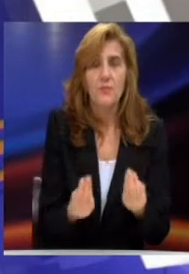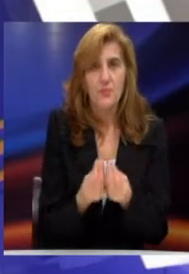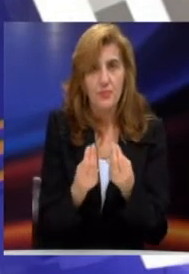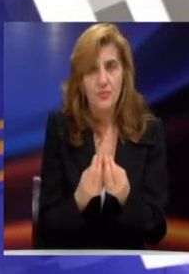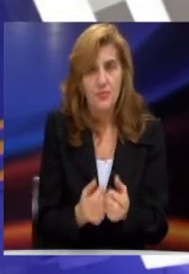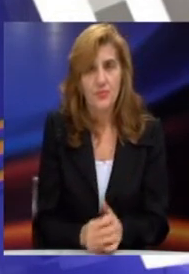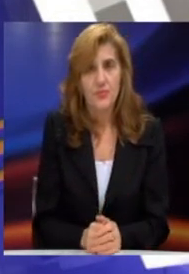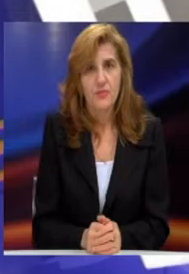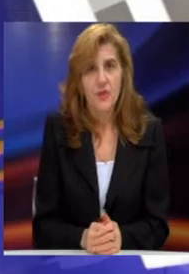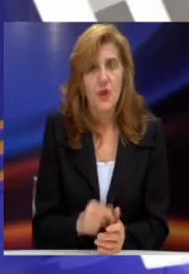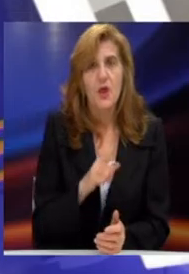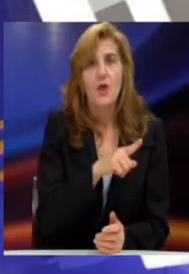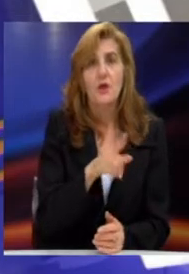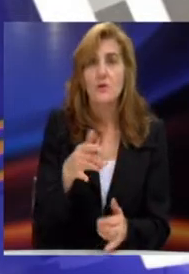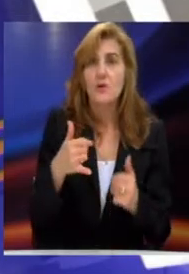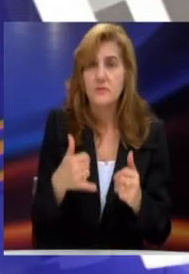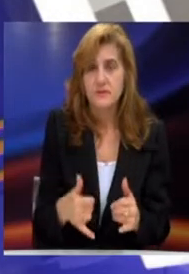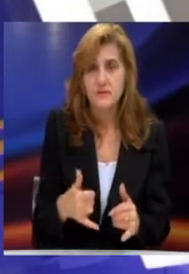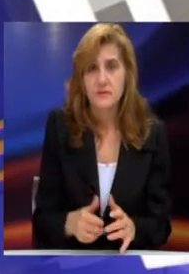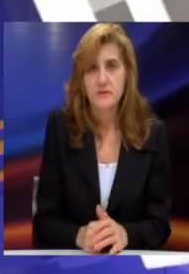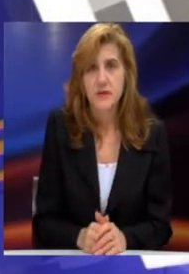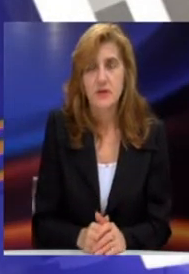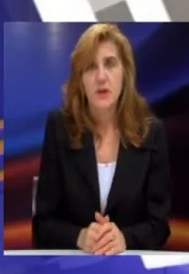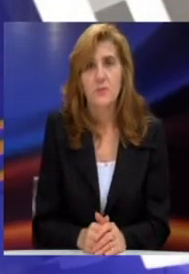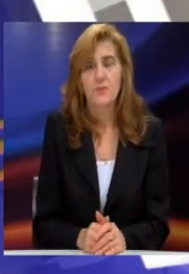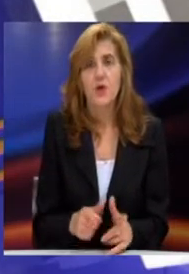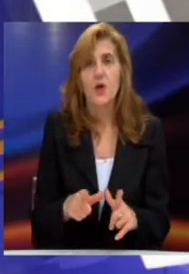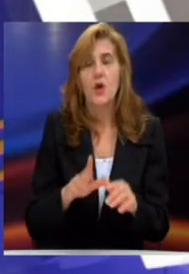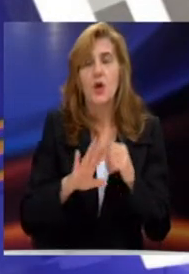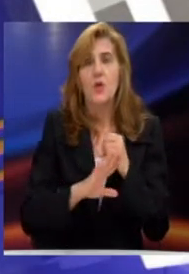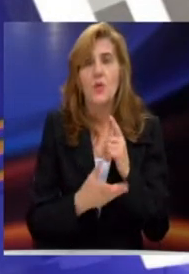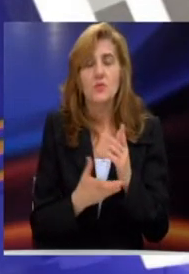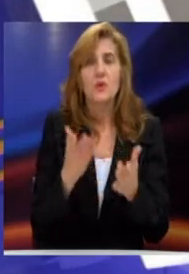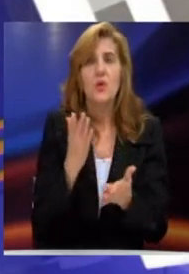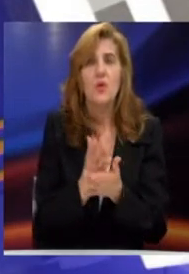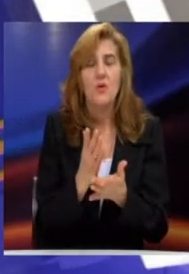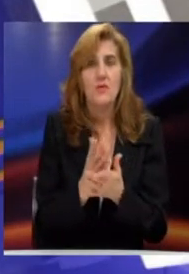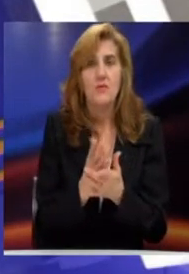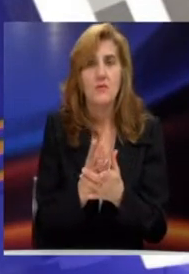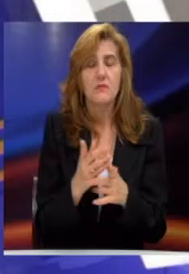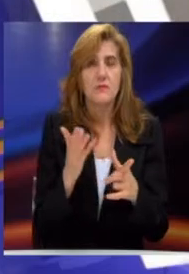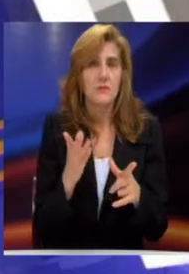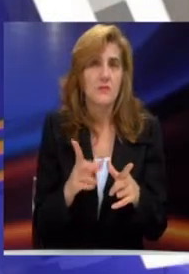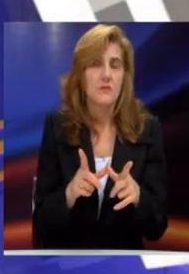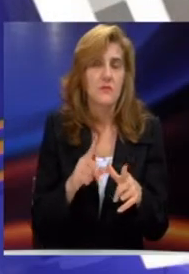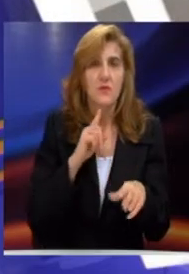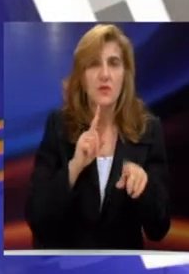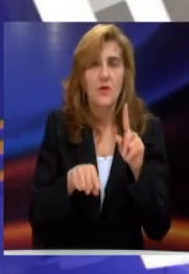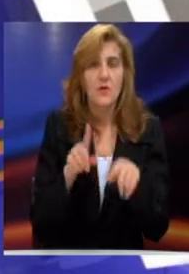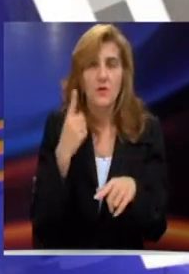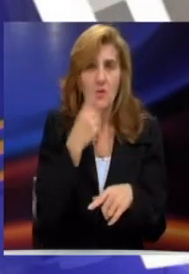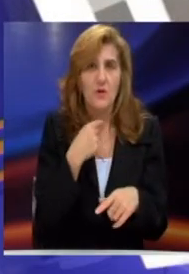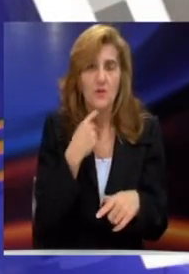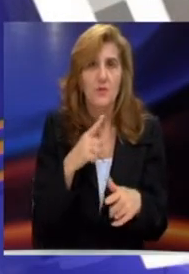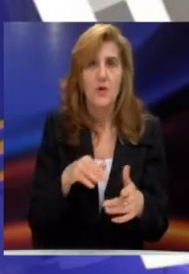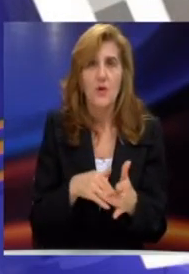neophodna pomoć. Do sada, kad je bilo reč o praktičnoj nastavi, učenici su se uvek nalazili sa osobama